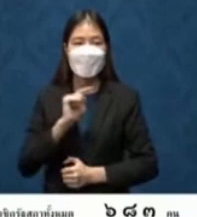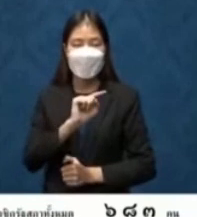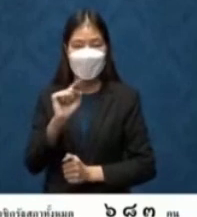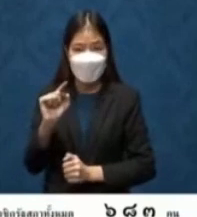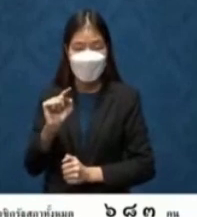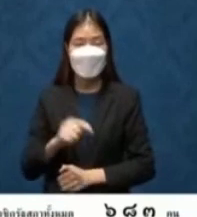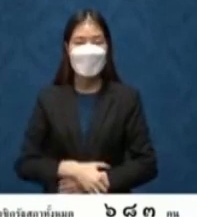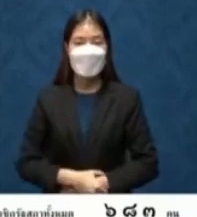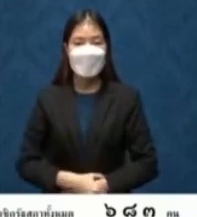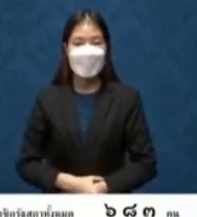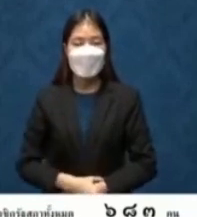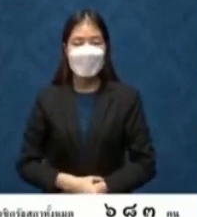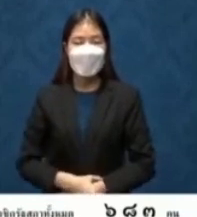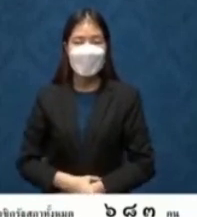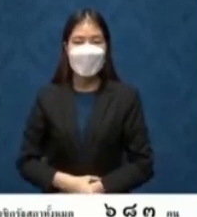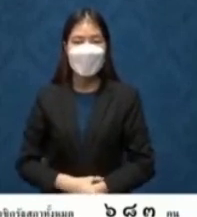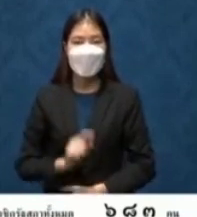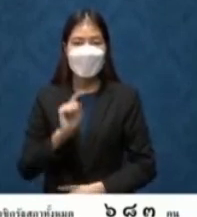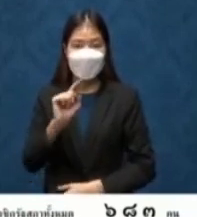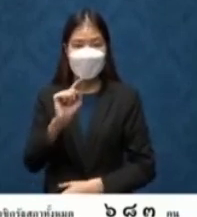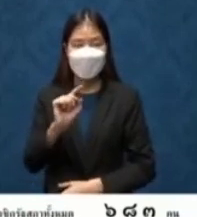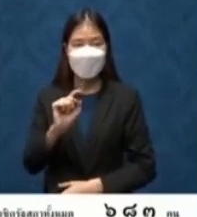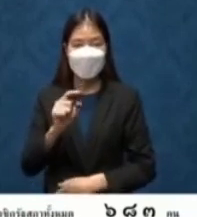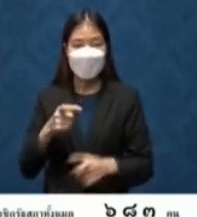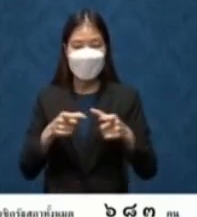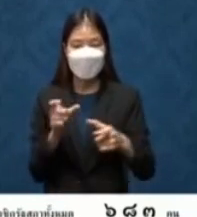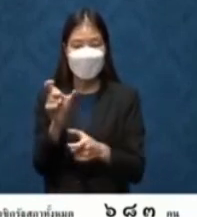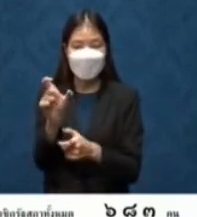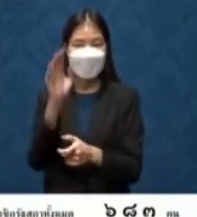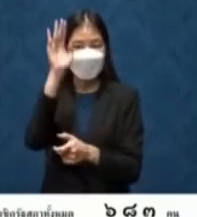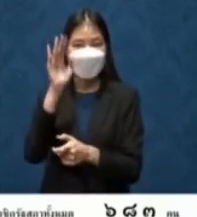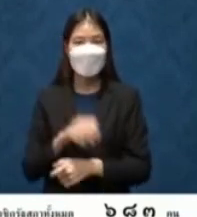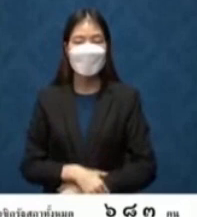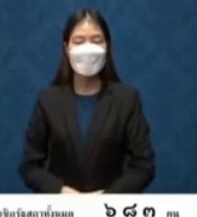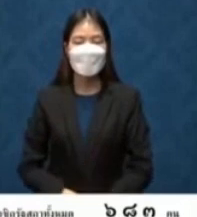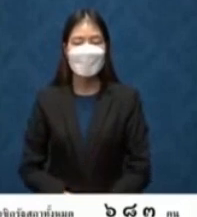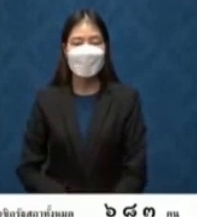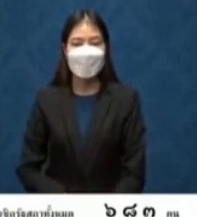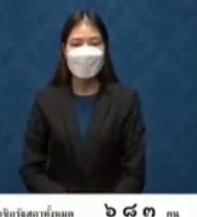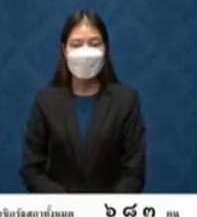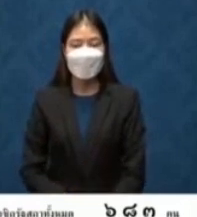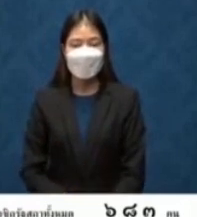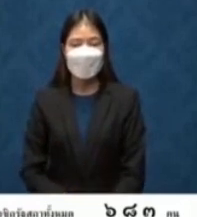คือกรรมาธิการเสียงข้างน้อยและผู้แปรยตินะครับสมาชิกกรุณาแสดงตนอีกครั้งครับ